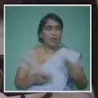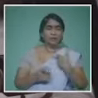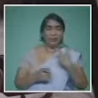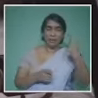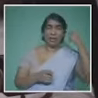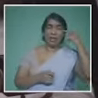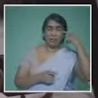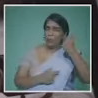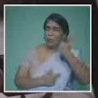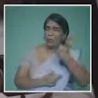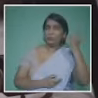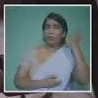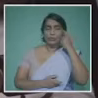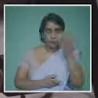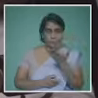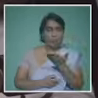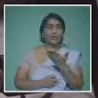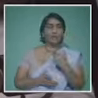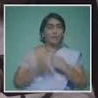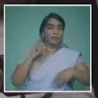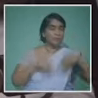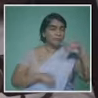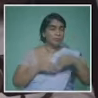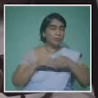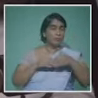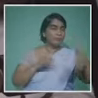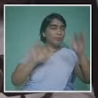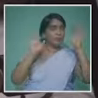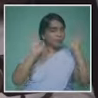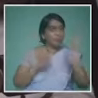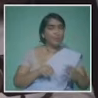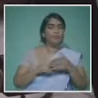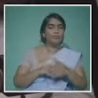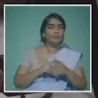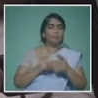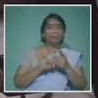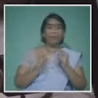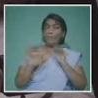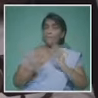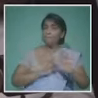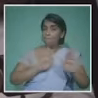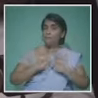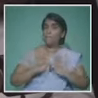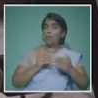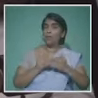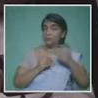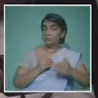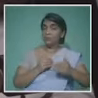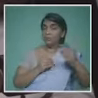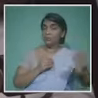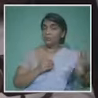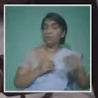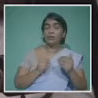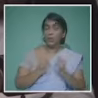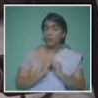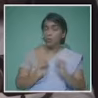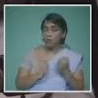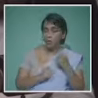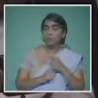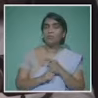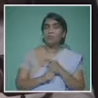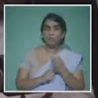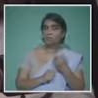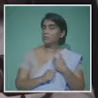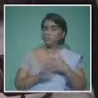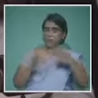පත්වන බව හොඳ හැටි දනිමින් මැතිවරණ පවත්වන්නේ නැතුව මේ පාලනය දිගින් දිගටම ගෙන යමේ ප්‍රයත්නයක් අපි